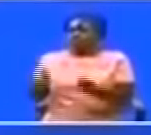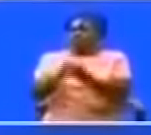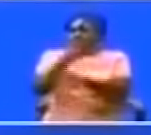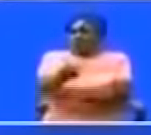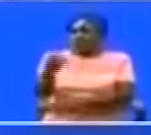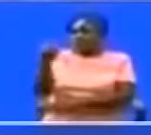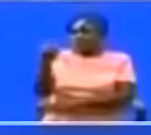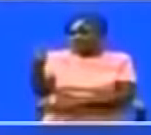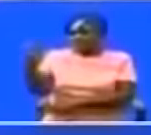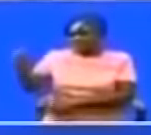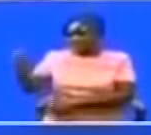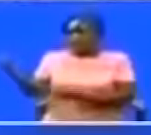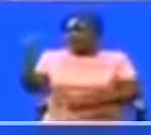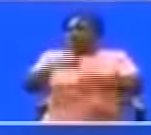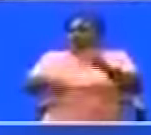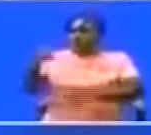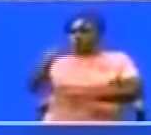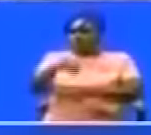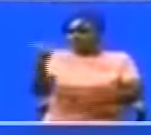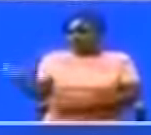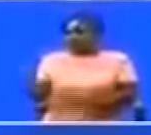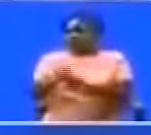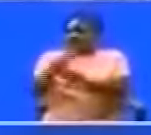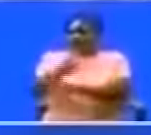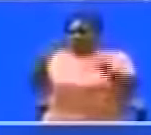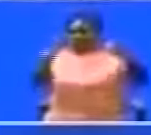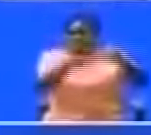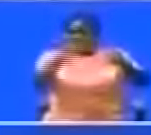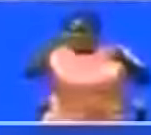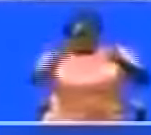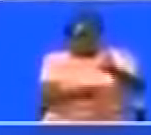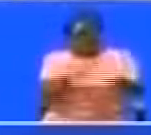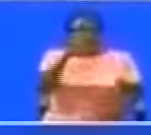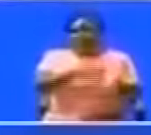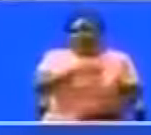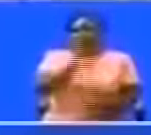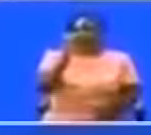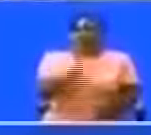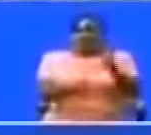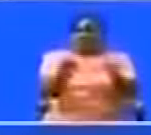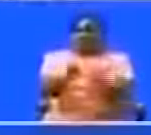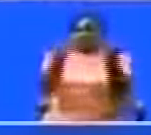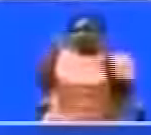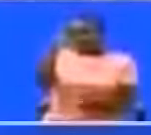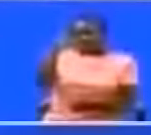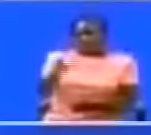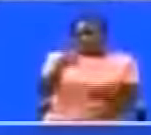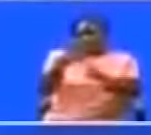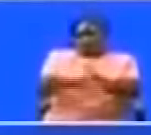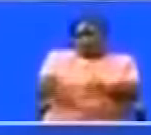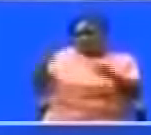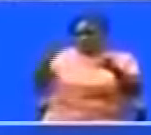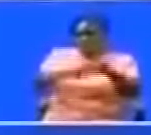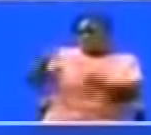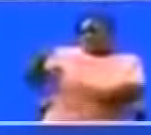milioni 114 zimechangishwa, huku watoto zaidi ya 8,000 wakisaidika. Mbio zenyewe zitafanyika siku ya Jumapili kuanzia saa 1